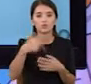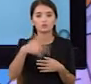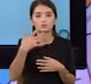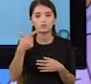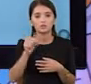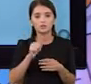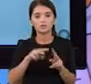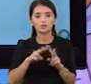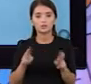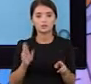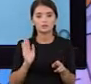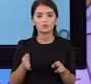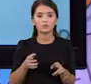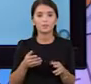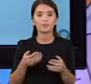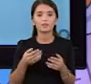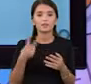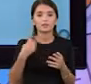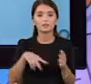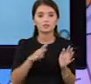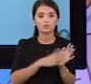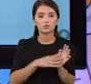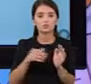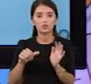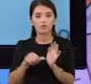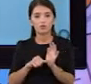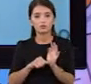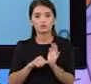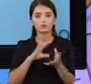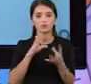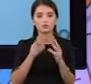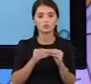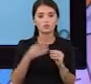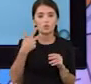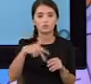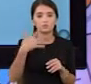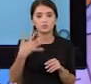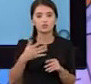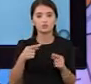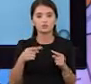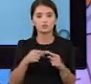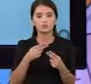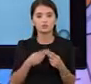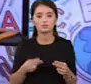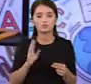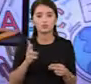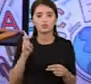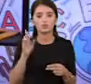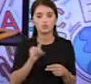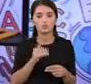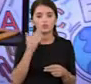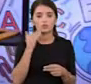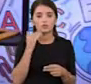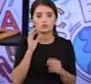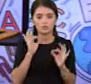35 ga teng. Demak, 29 va 6 sonlarning yig'indisi 35 soniga teng. Bu